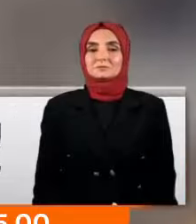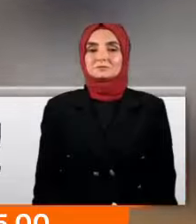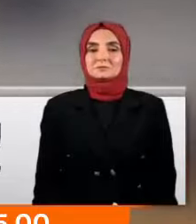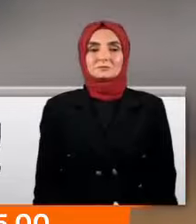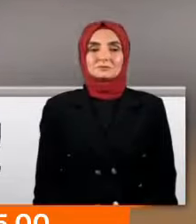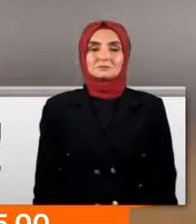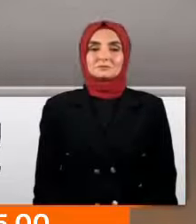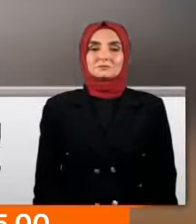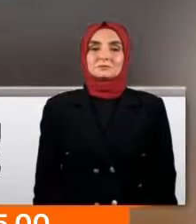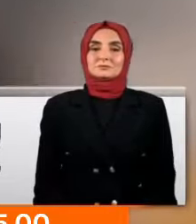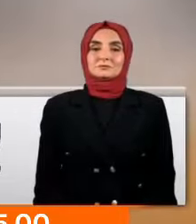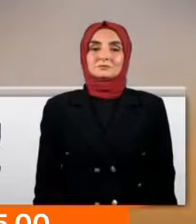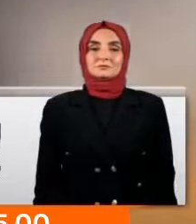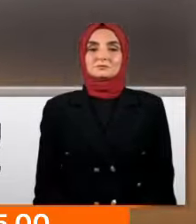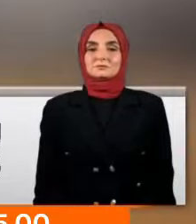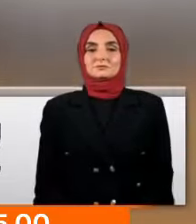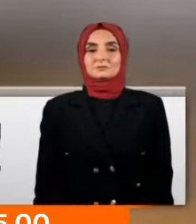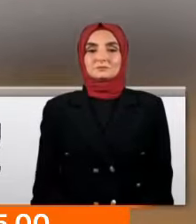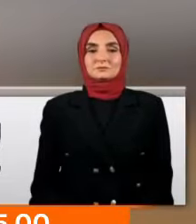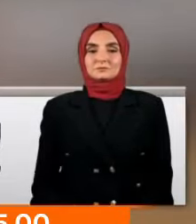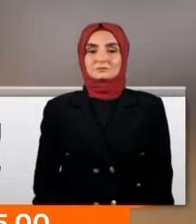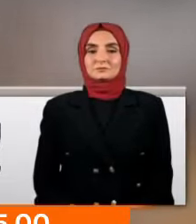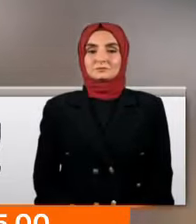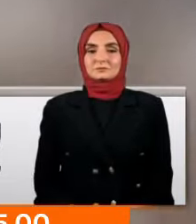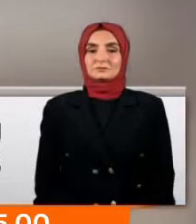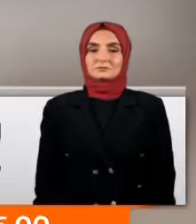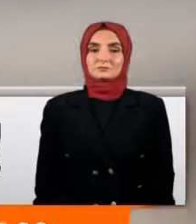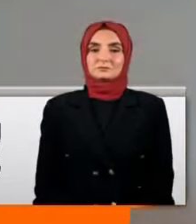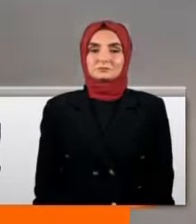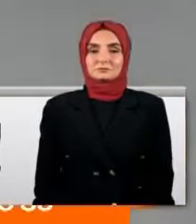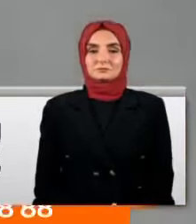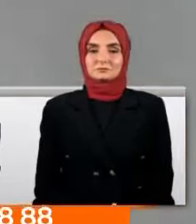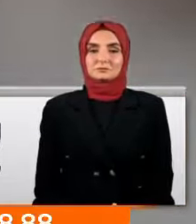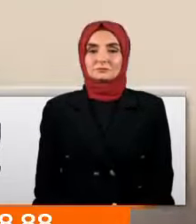Belediyeden izinleri yok. Yıkım yapıyorlar.